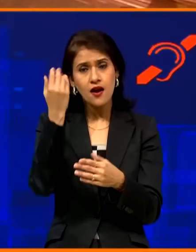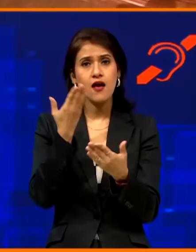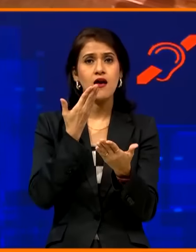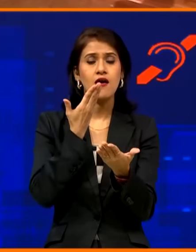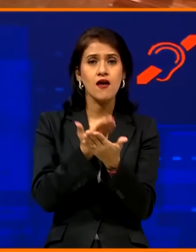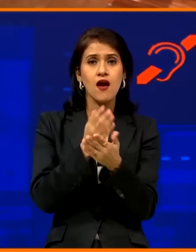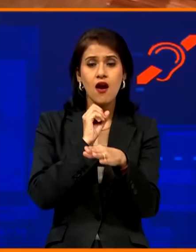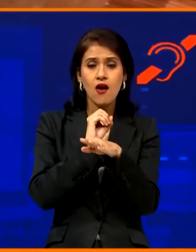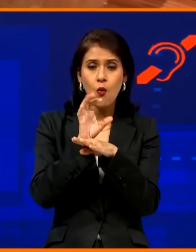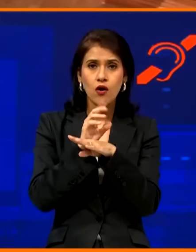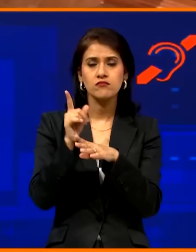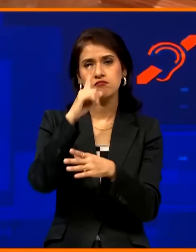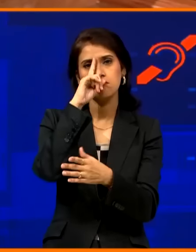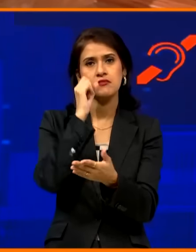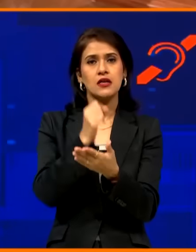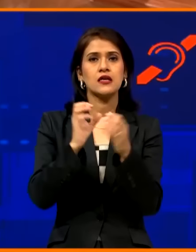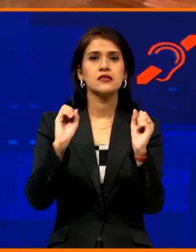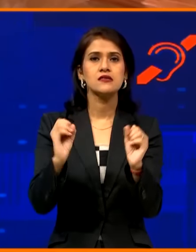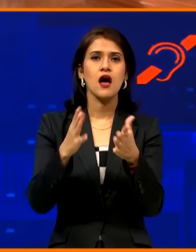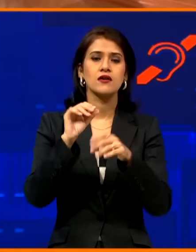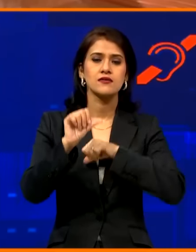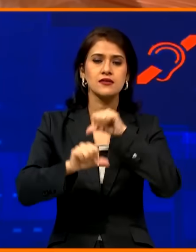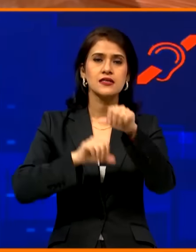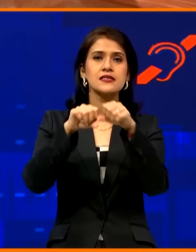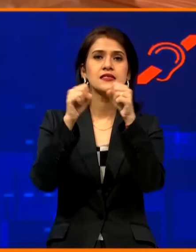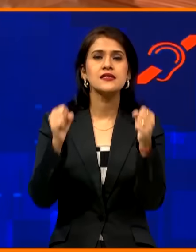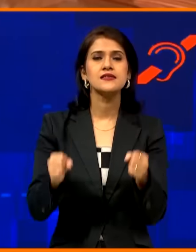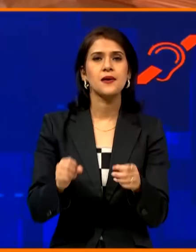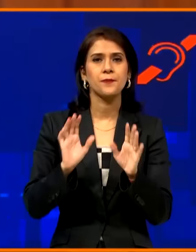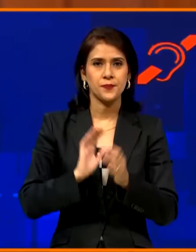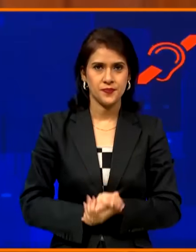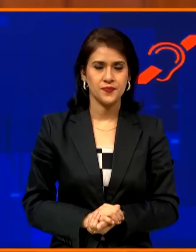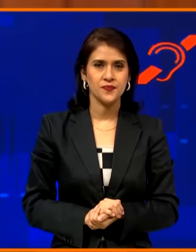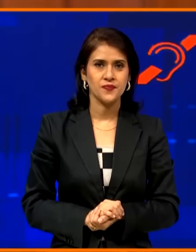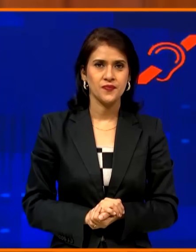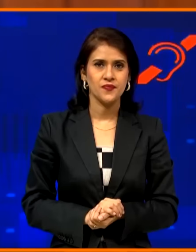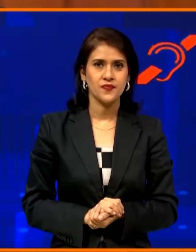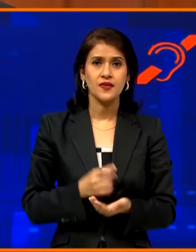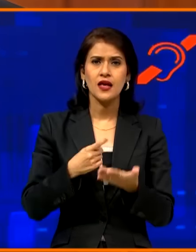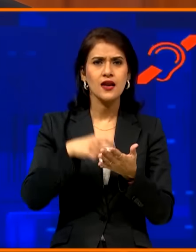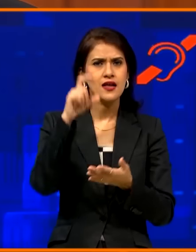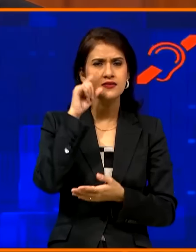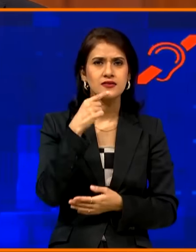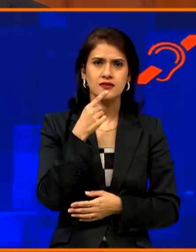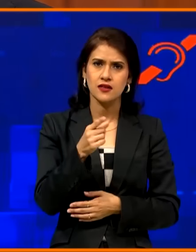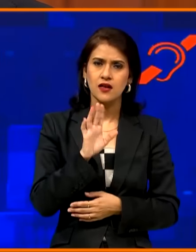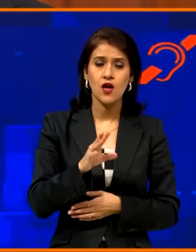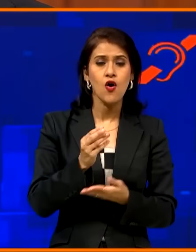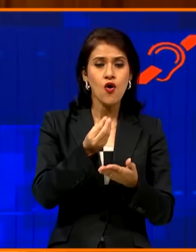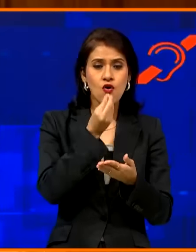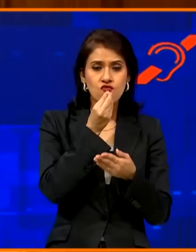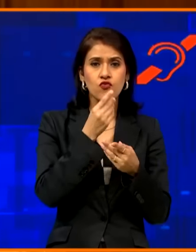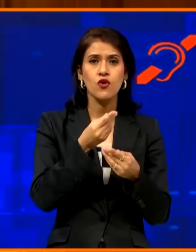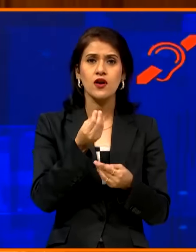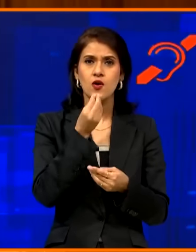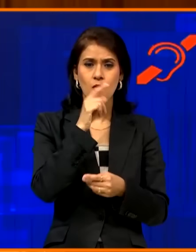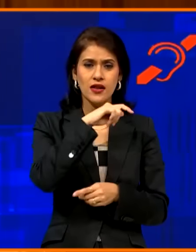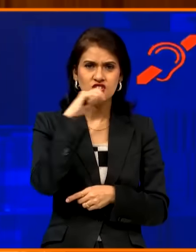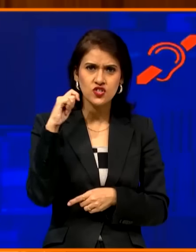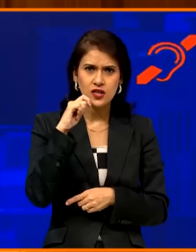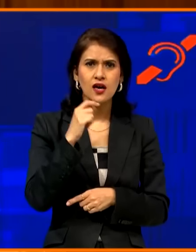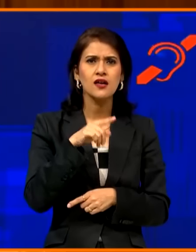फैसलों से यह सिस्टम डेवलप किया गया है देखिए एक चीज समझाइए कोई खाने पने की चीज हो कोई मीट हो इस